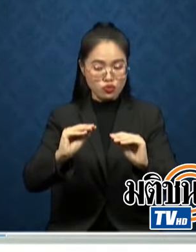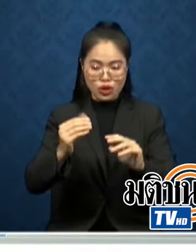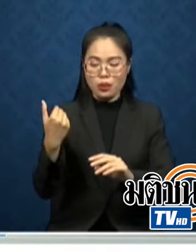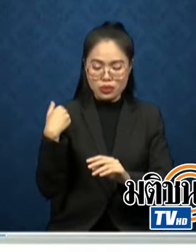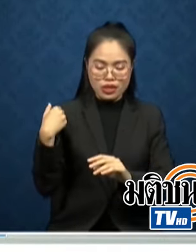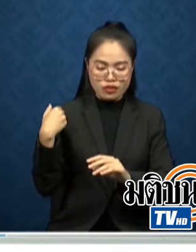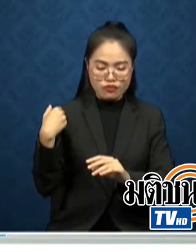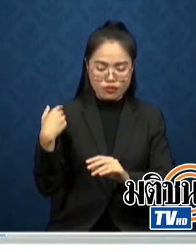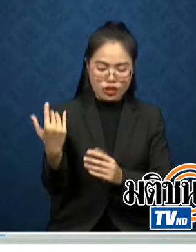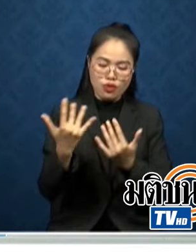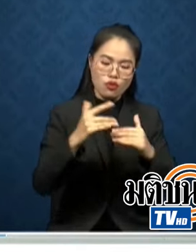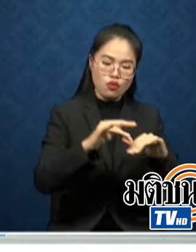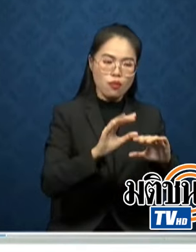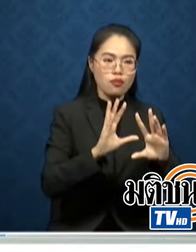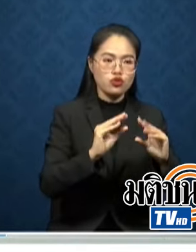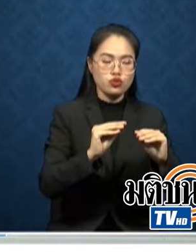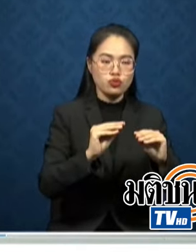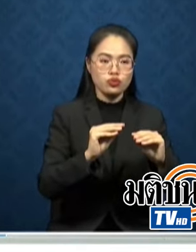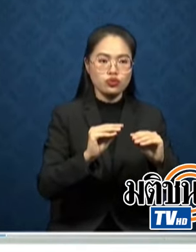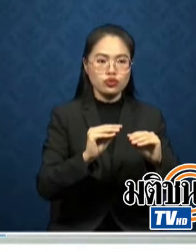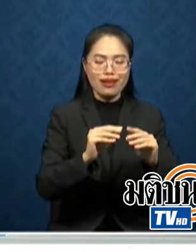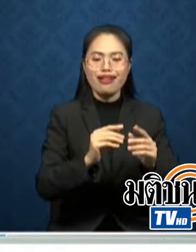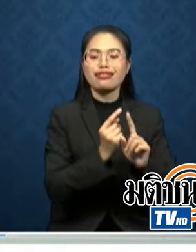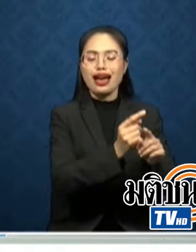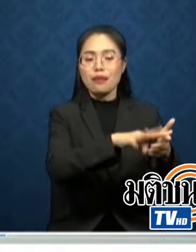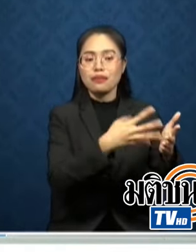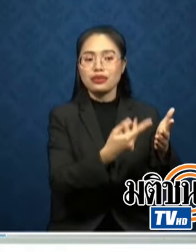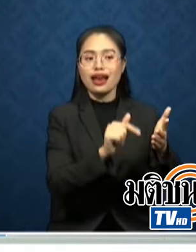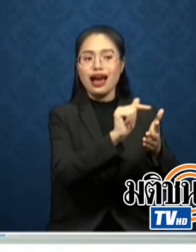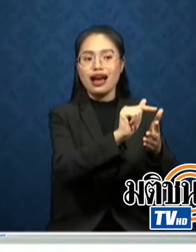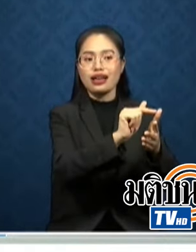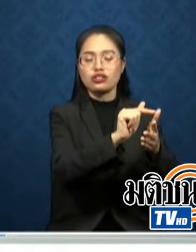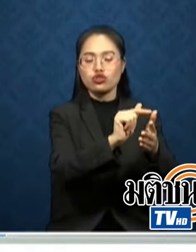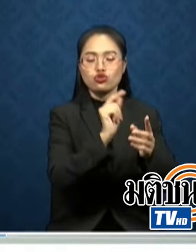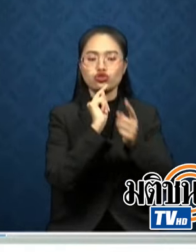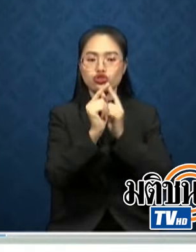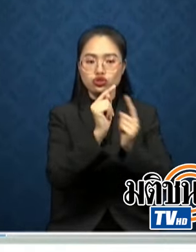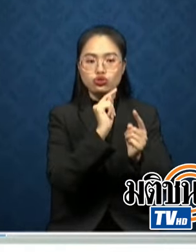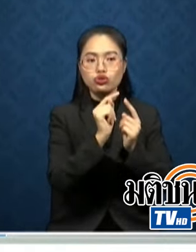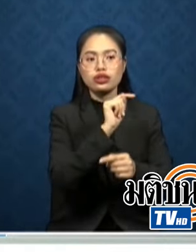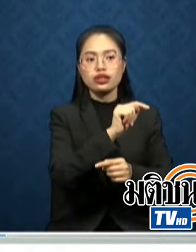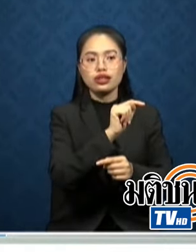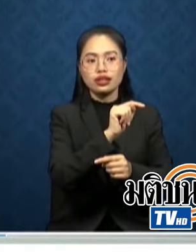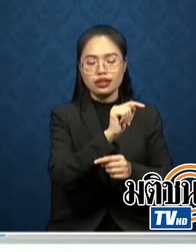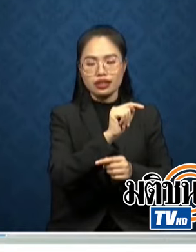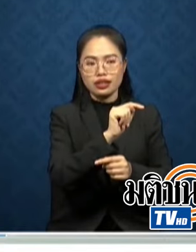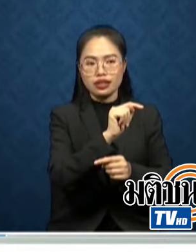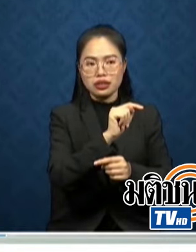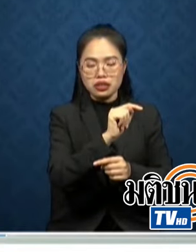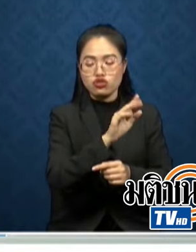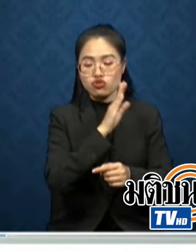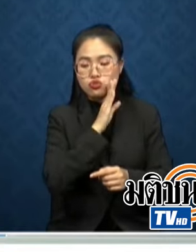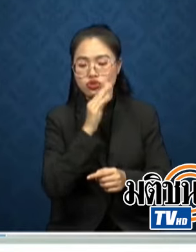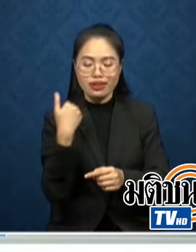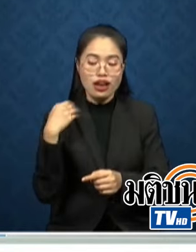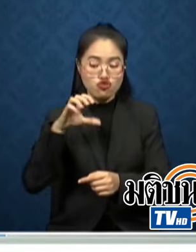าสมทบเมื่อตามตารางที่บอกไว้ว่าเรื่องของท่านจะถูกในการไม่อภิปรายให้มีการอภิปรายม